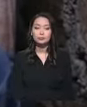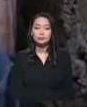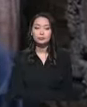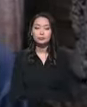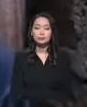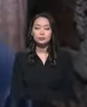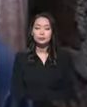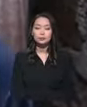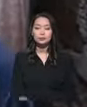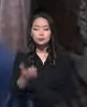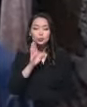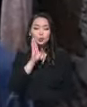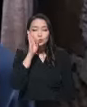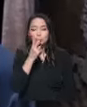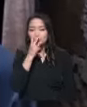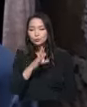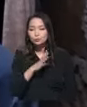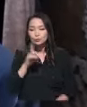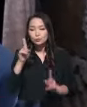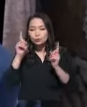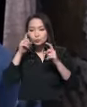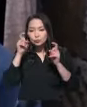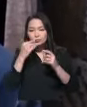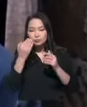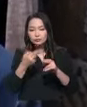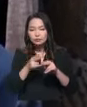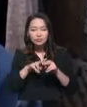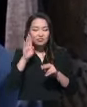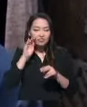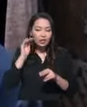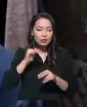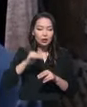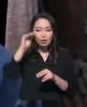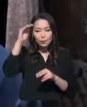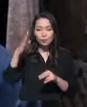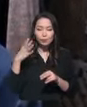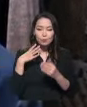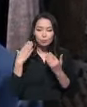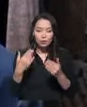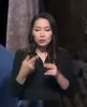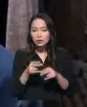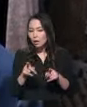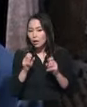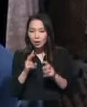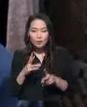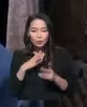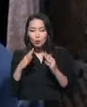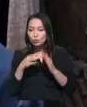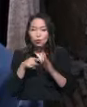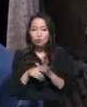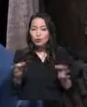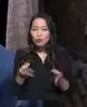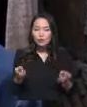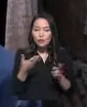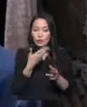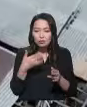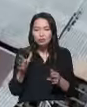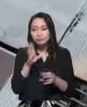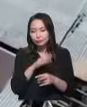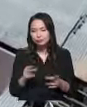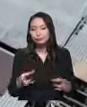С раннего утра до вечера шел дождь. Как вы видите, это его последствия. Оставаться здесь опасно, а дома ничего не осталось. Пришлось